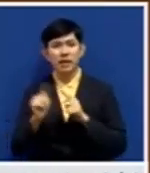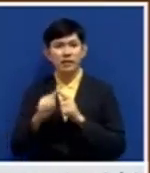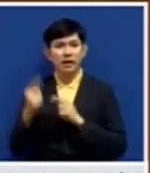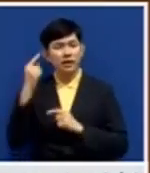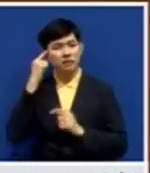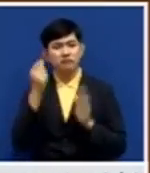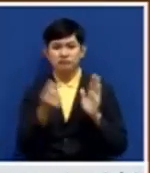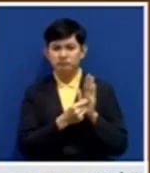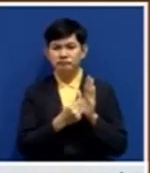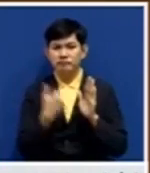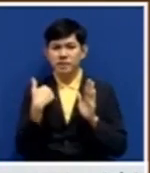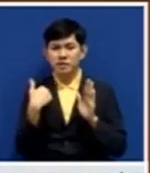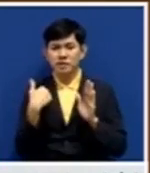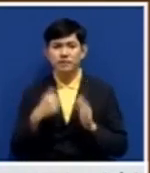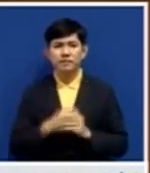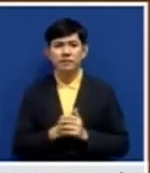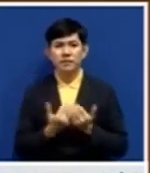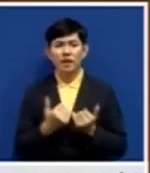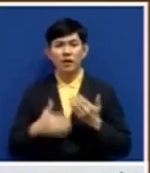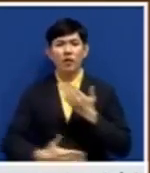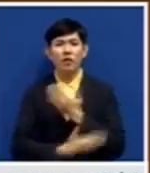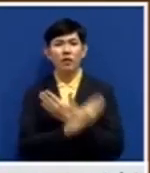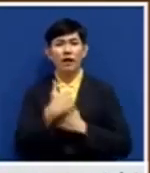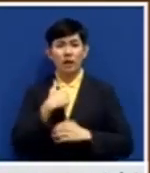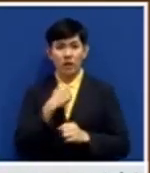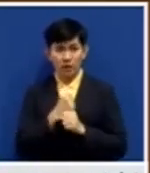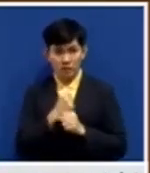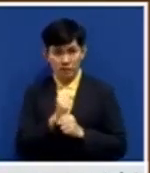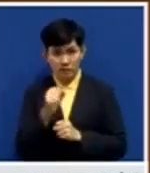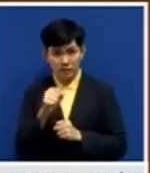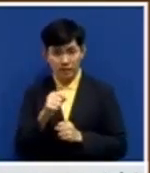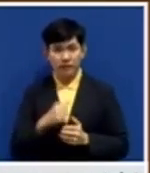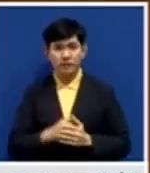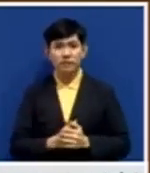EEC นี่คือโอกาสที่เราสร้างขึ้นมาใช่ไหมแ